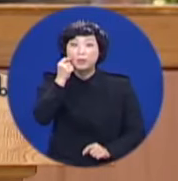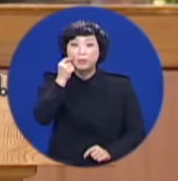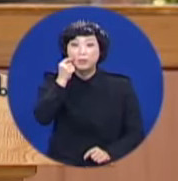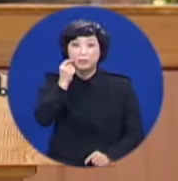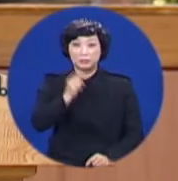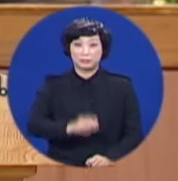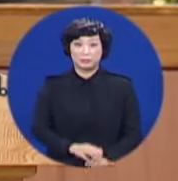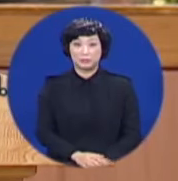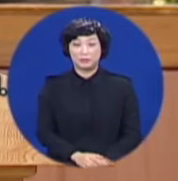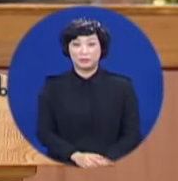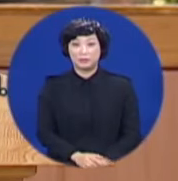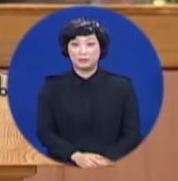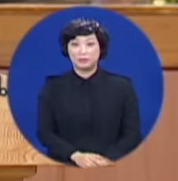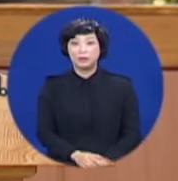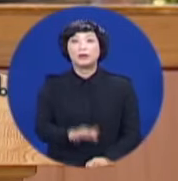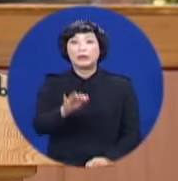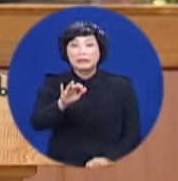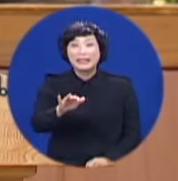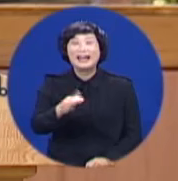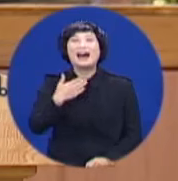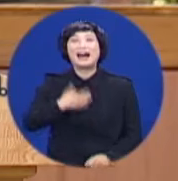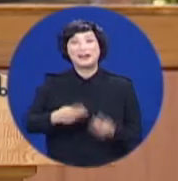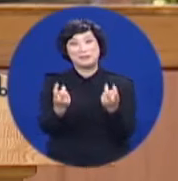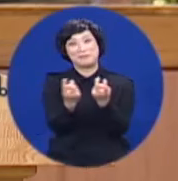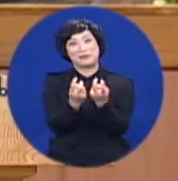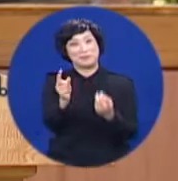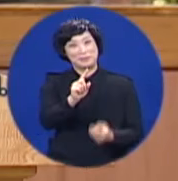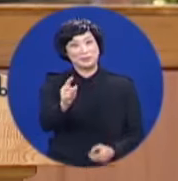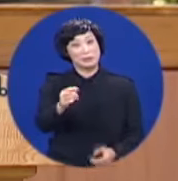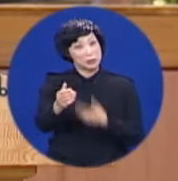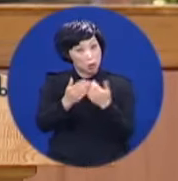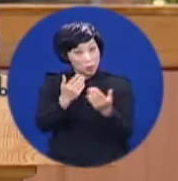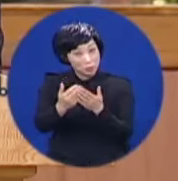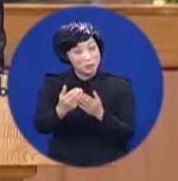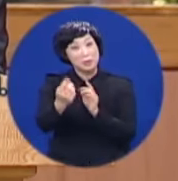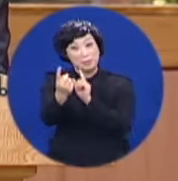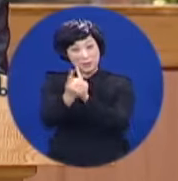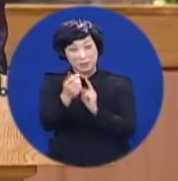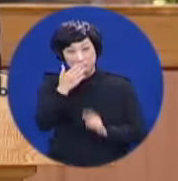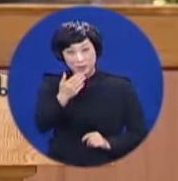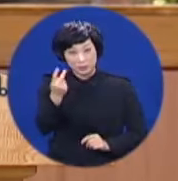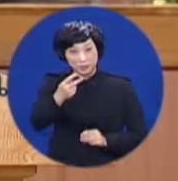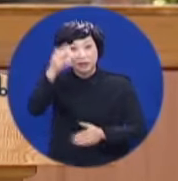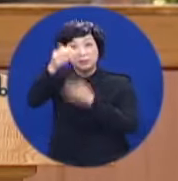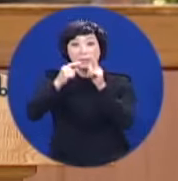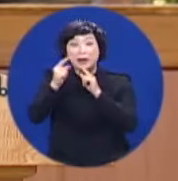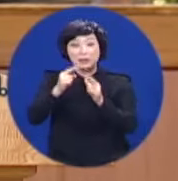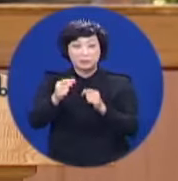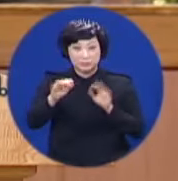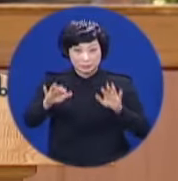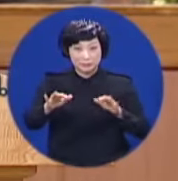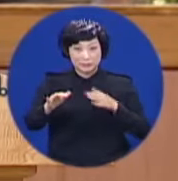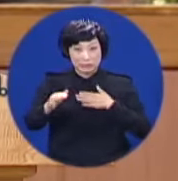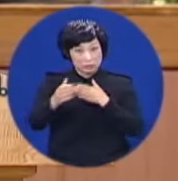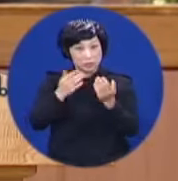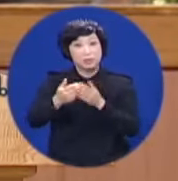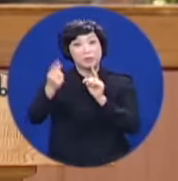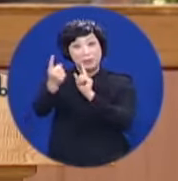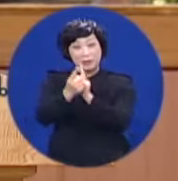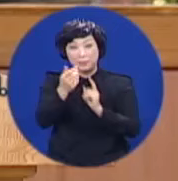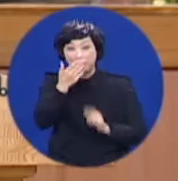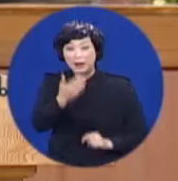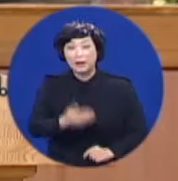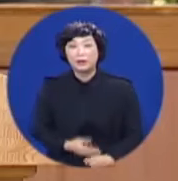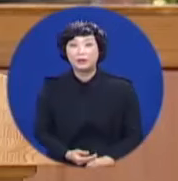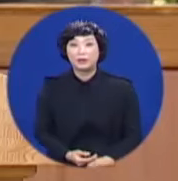분인데 경험과 체험으로 말씀으로 만납니다. 이